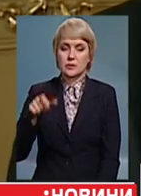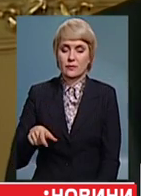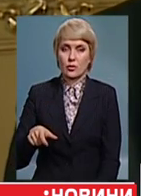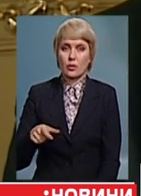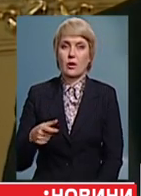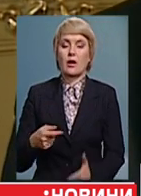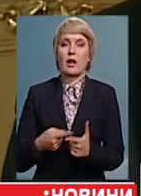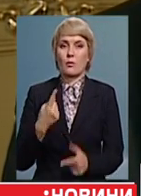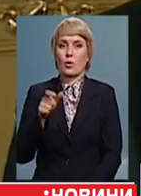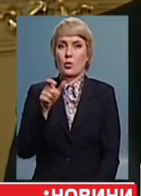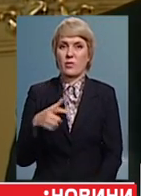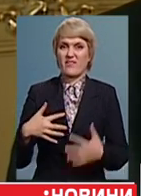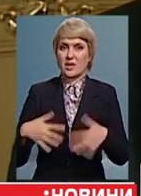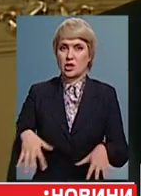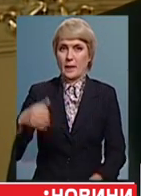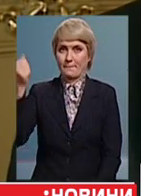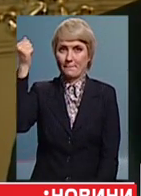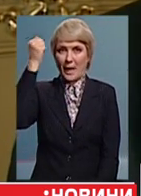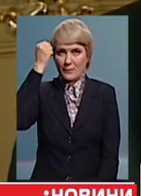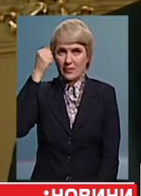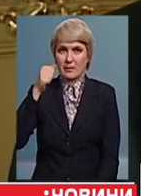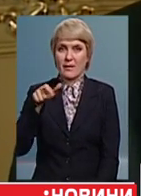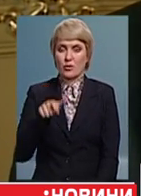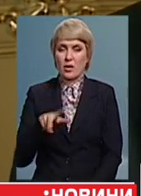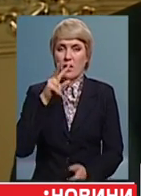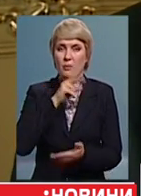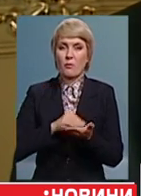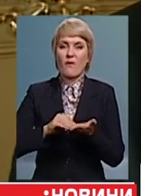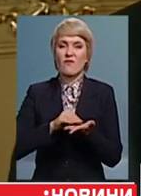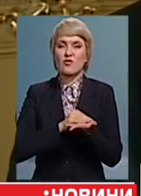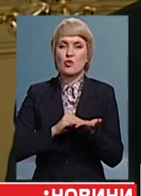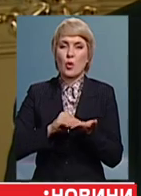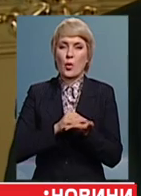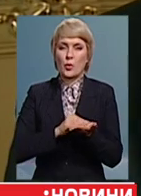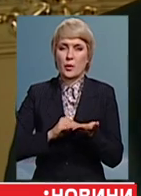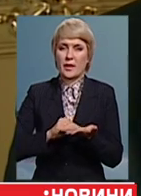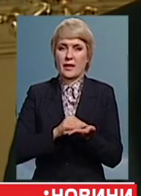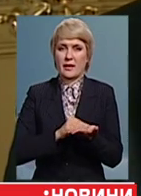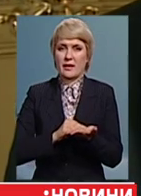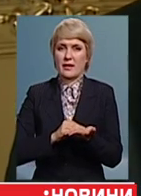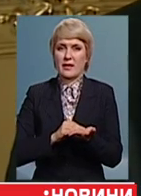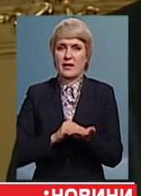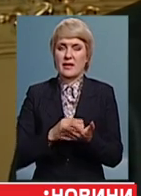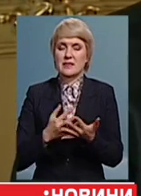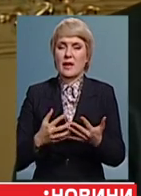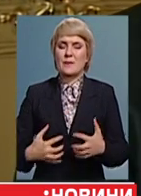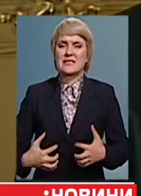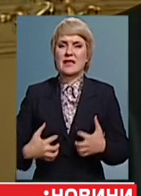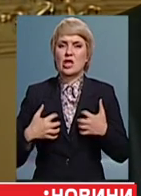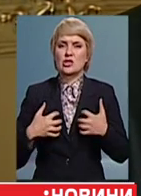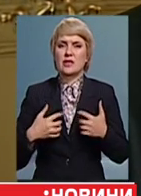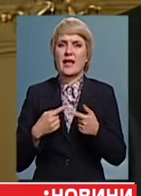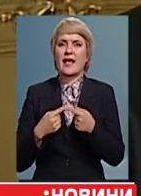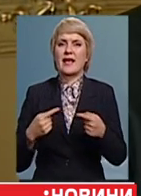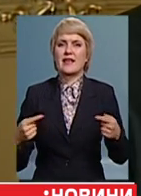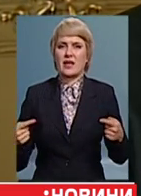людина втрачає пам'ять, вона повторює самі страшні речі в своїй діяльності,